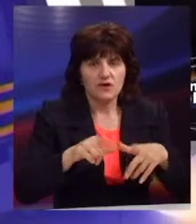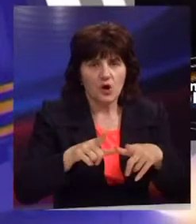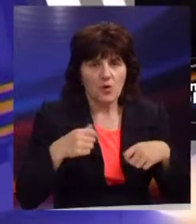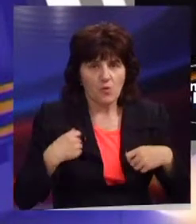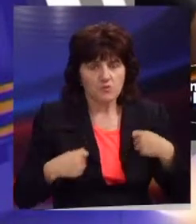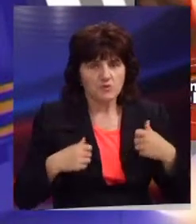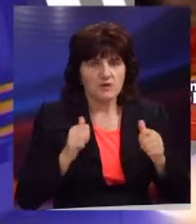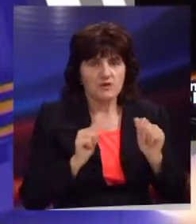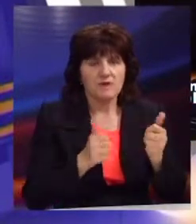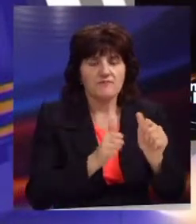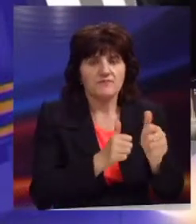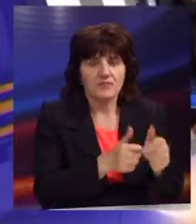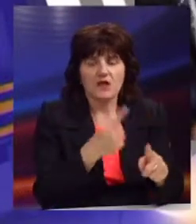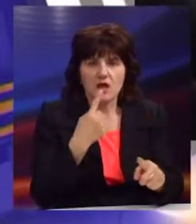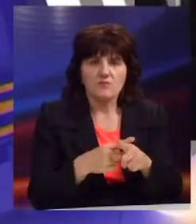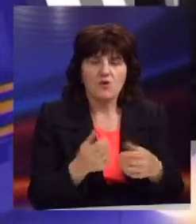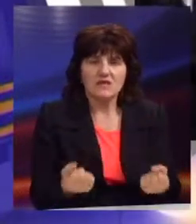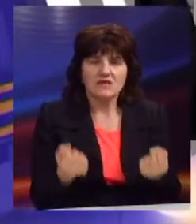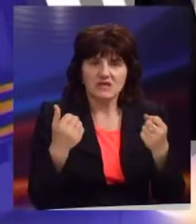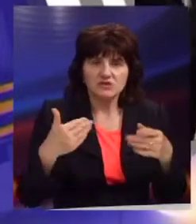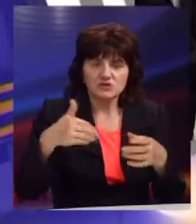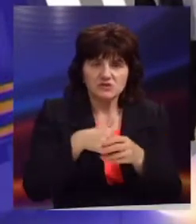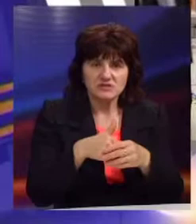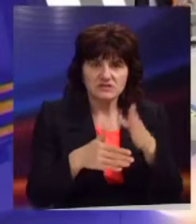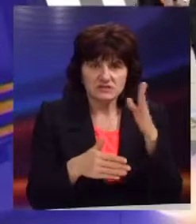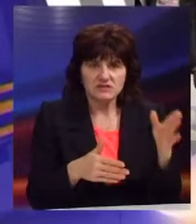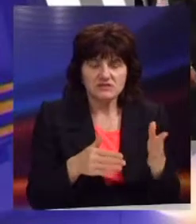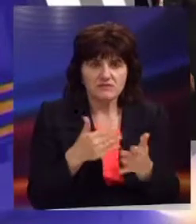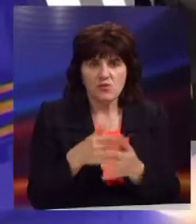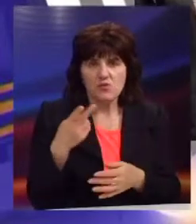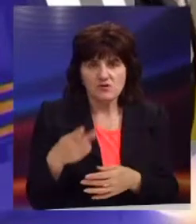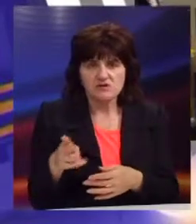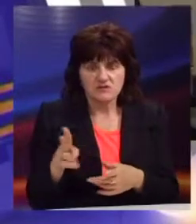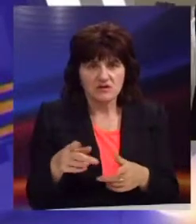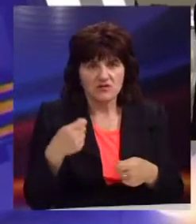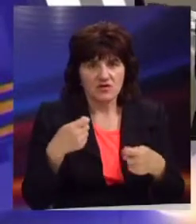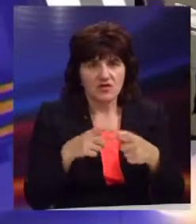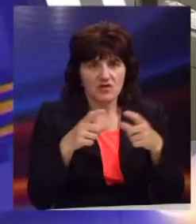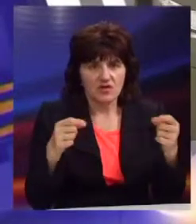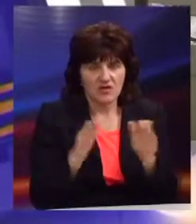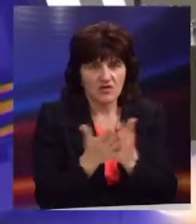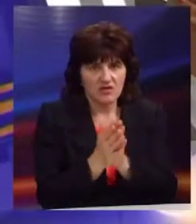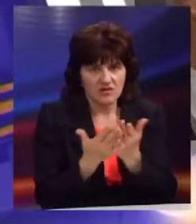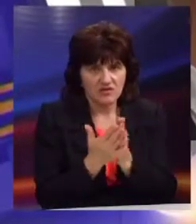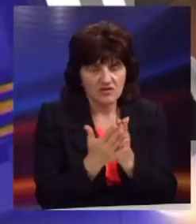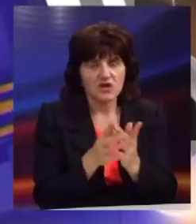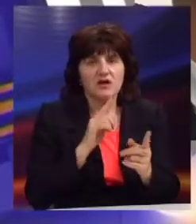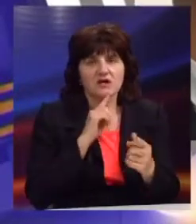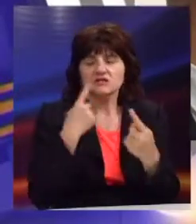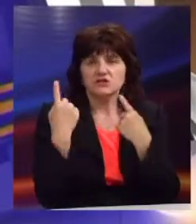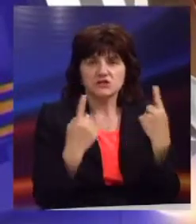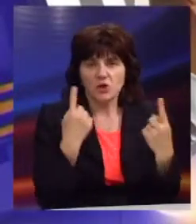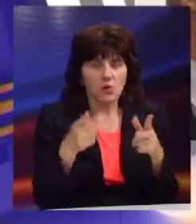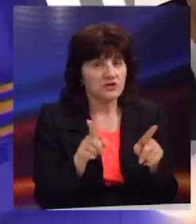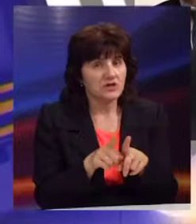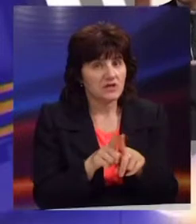Subotici isprećeno je neretkim komentarima da se do posla u tim firmama dolazi sa partijskom, a ne radnom knjižicom. Tako je bilo i u slučaju